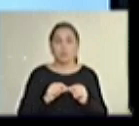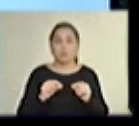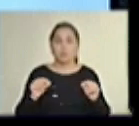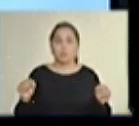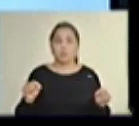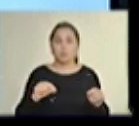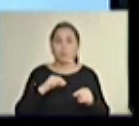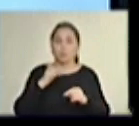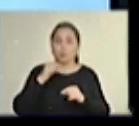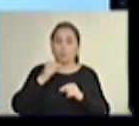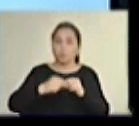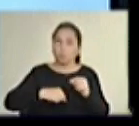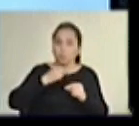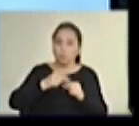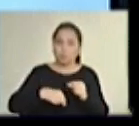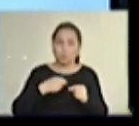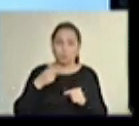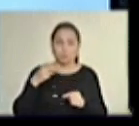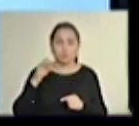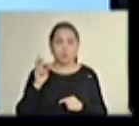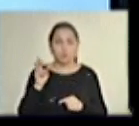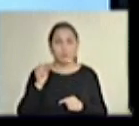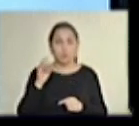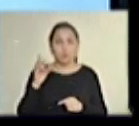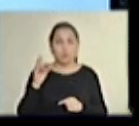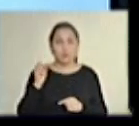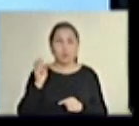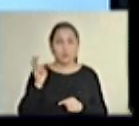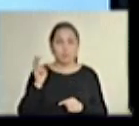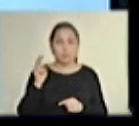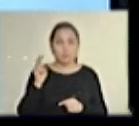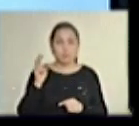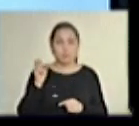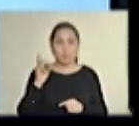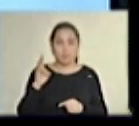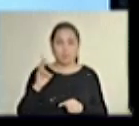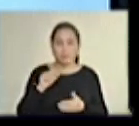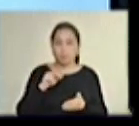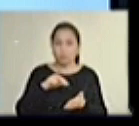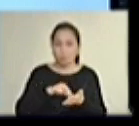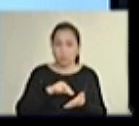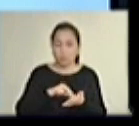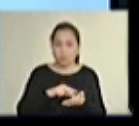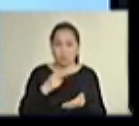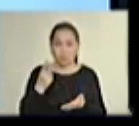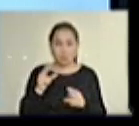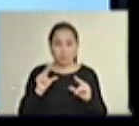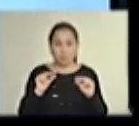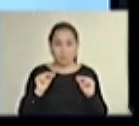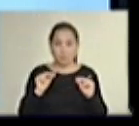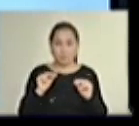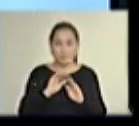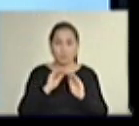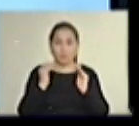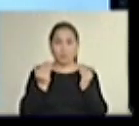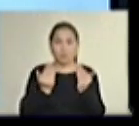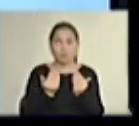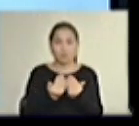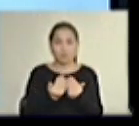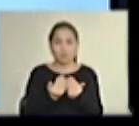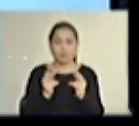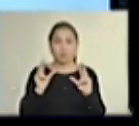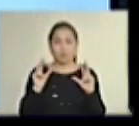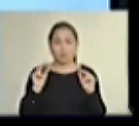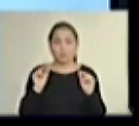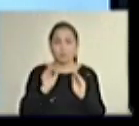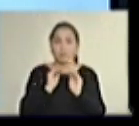o'raluvchi baraban radiusi joylashtirilgan, ya'ni kichkina radius bilan belgilanadi. Ikkinchi qismi, ya'ni aylantiradigan qismi,